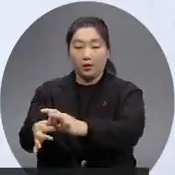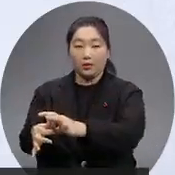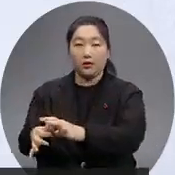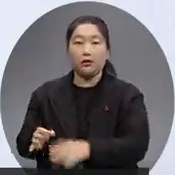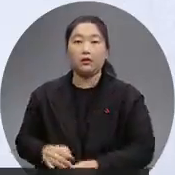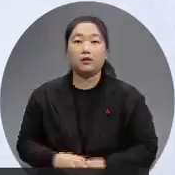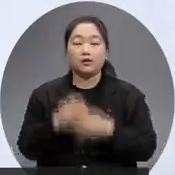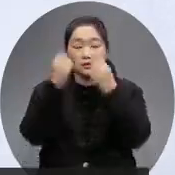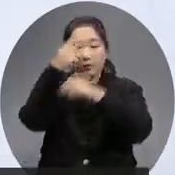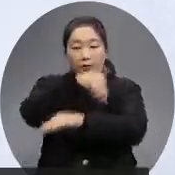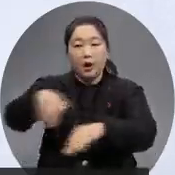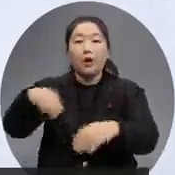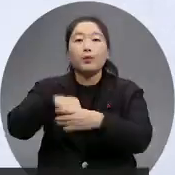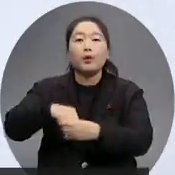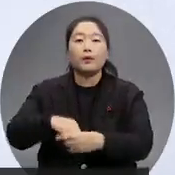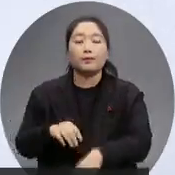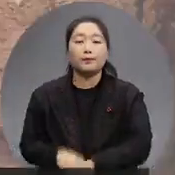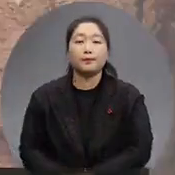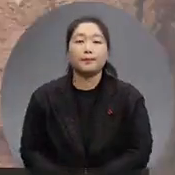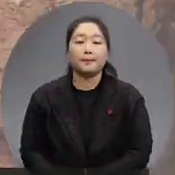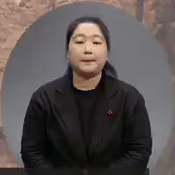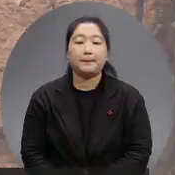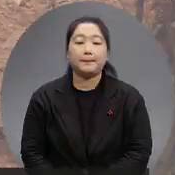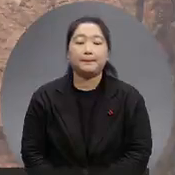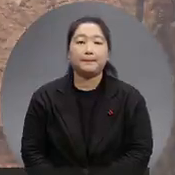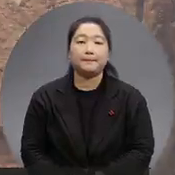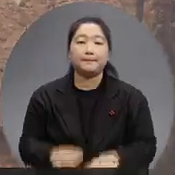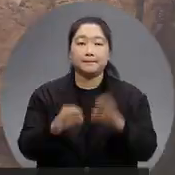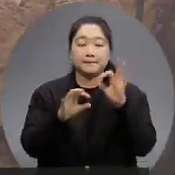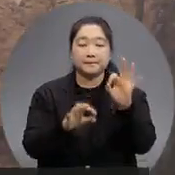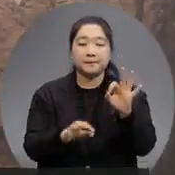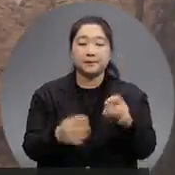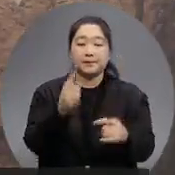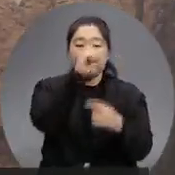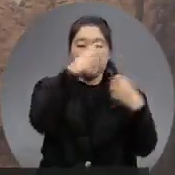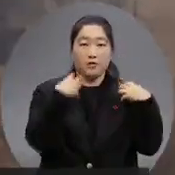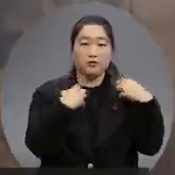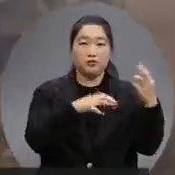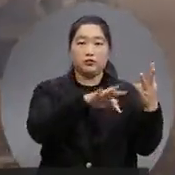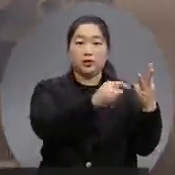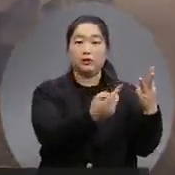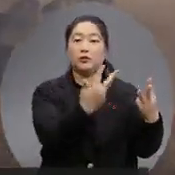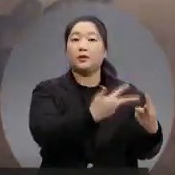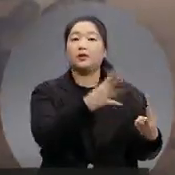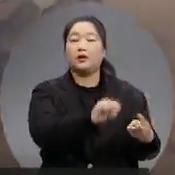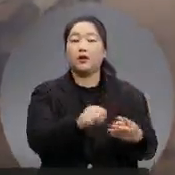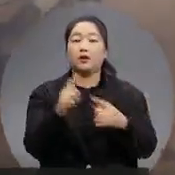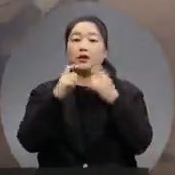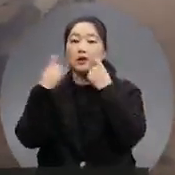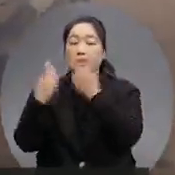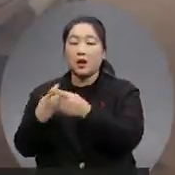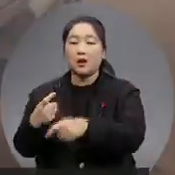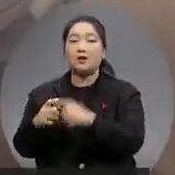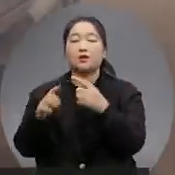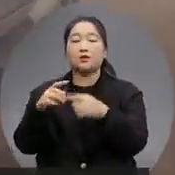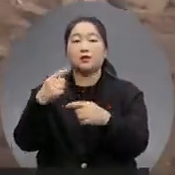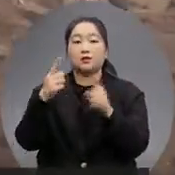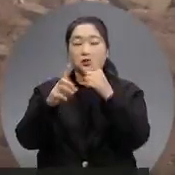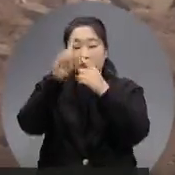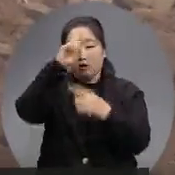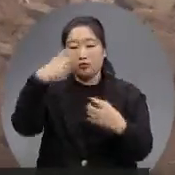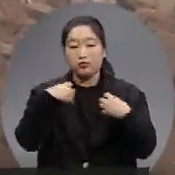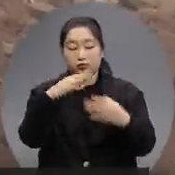신설하는 계획도 담았습니다. 비용도 정부안은 3조 8천억 원, 민자는 정부가 줄 토지